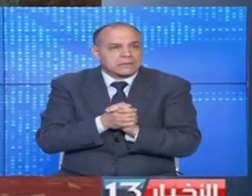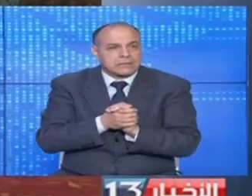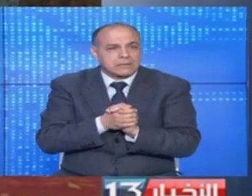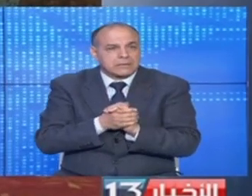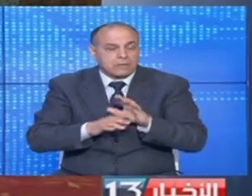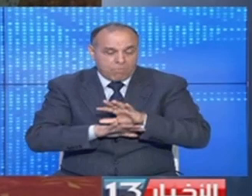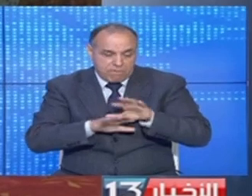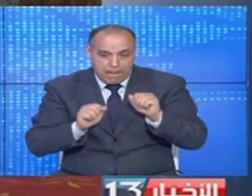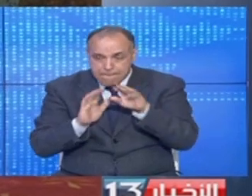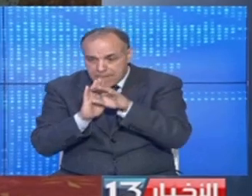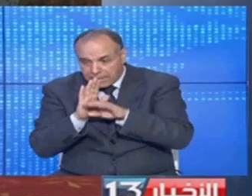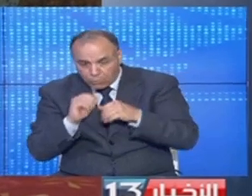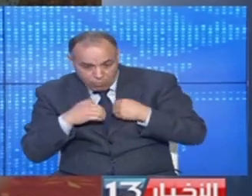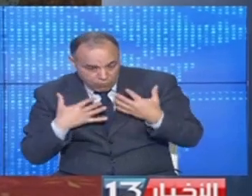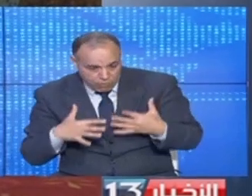البرنامج